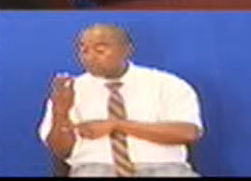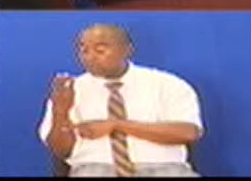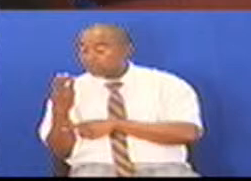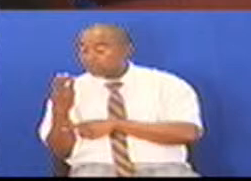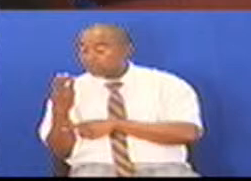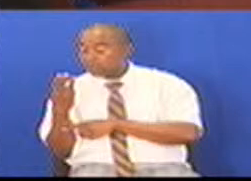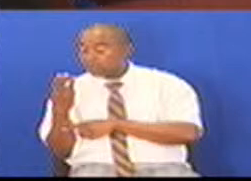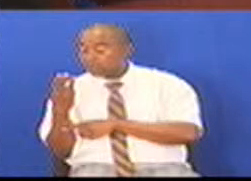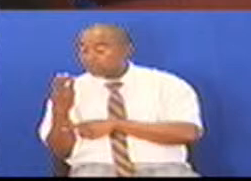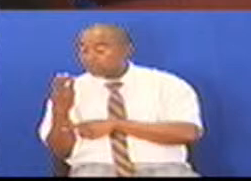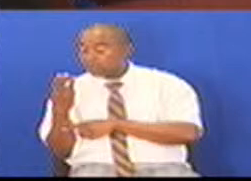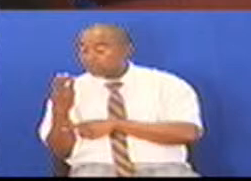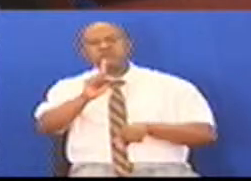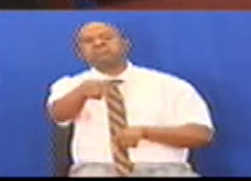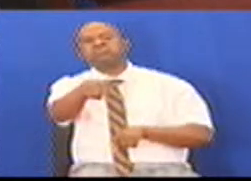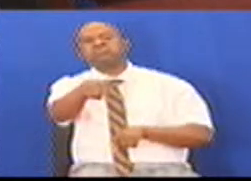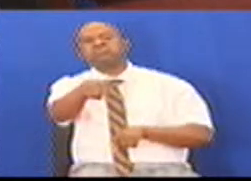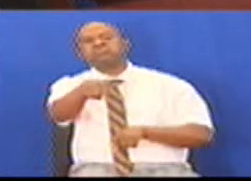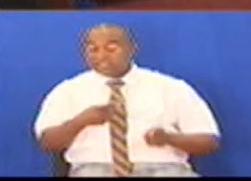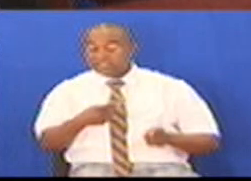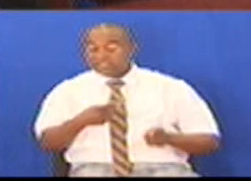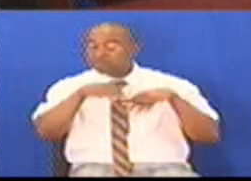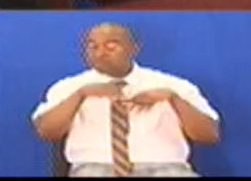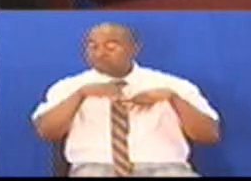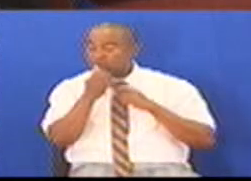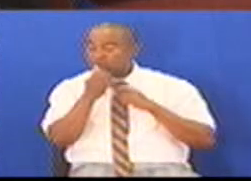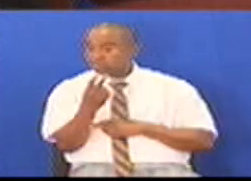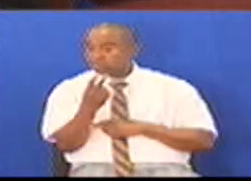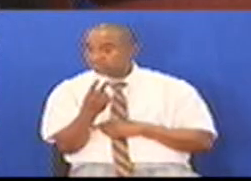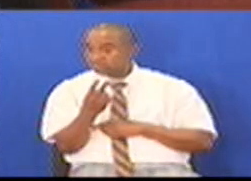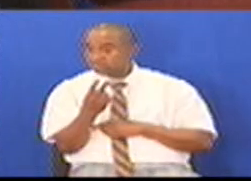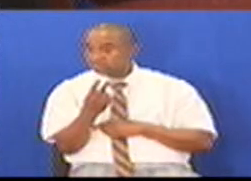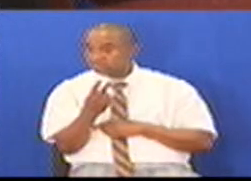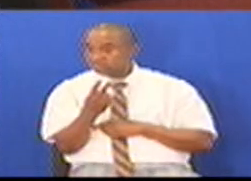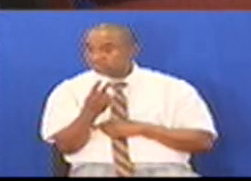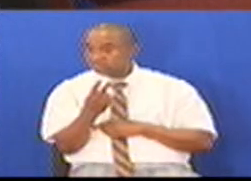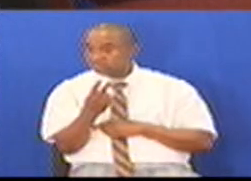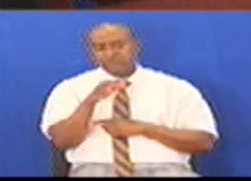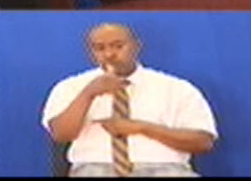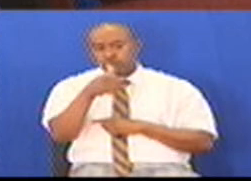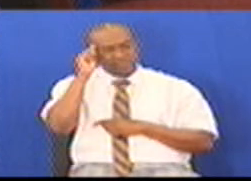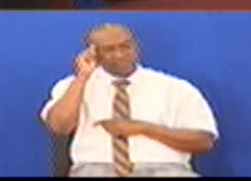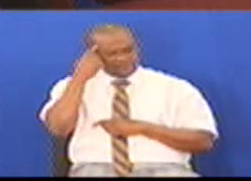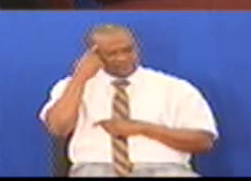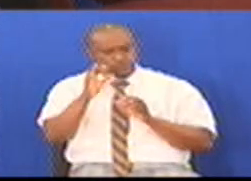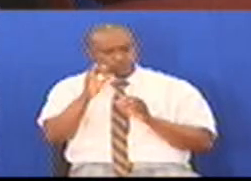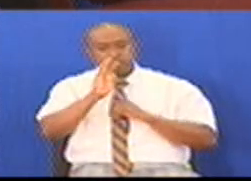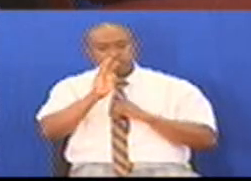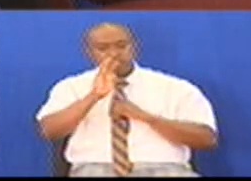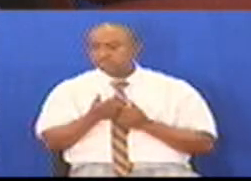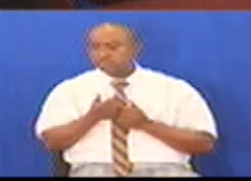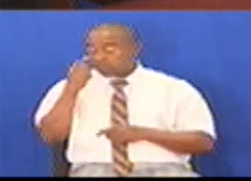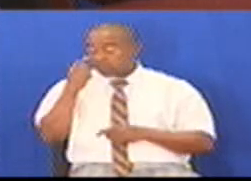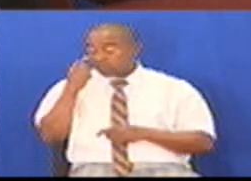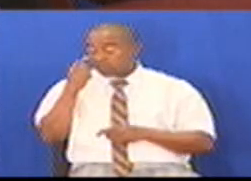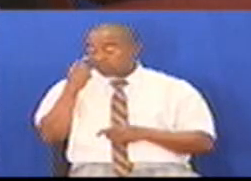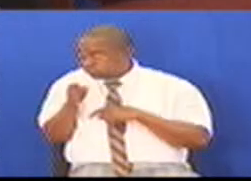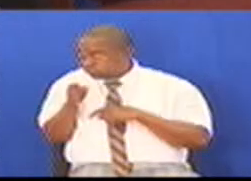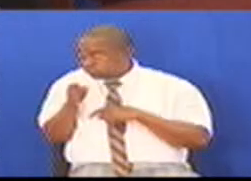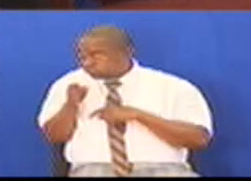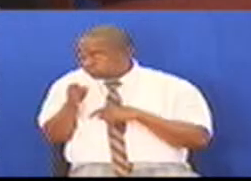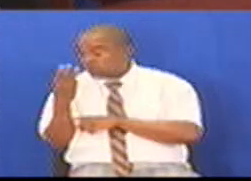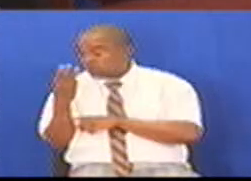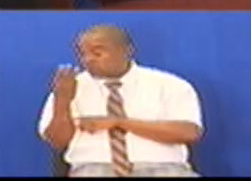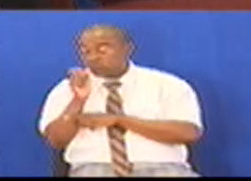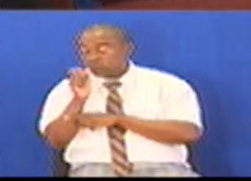Nafikiri mnaona kabisa kwa bunge la 12 kipi kitakuwa ndio kinachofaa zaidi. Ushahidi unaonyesha, lakini